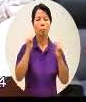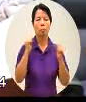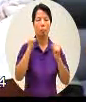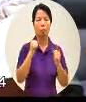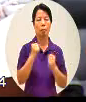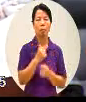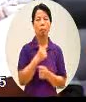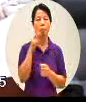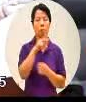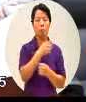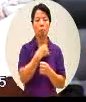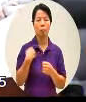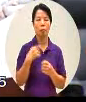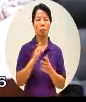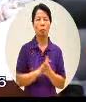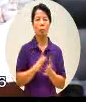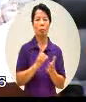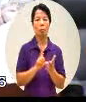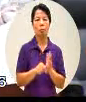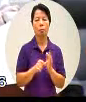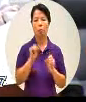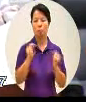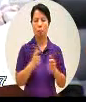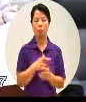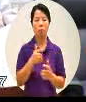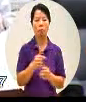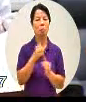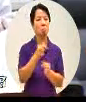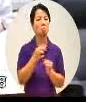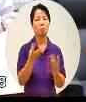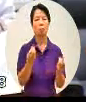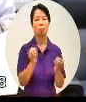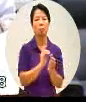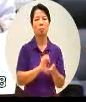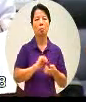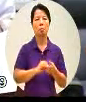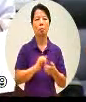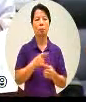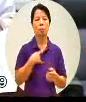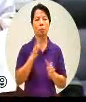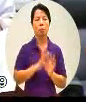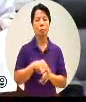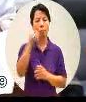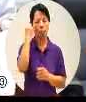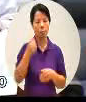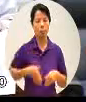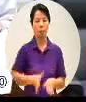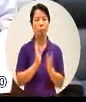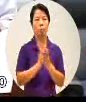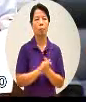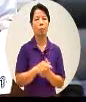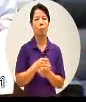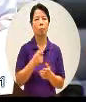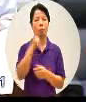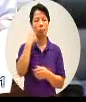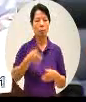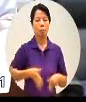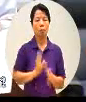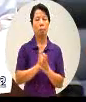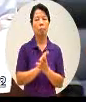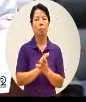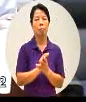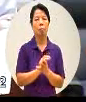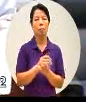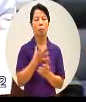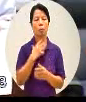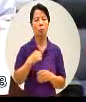件，不是你讲一个标准的标准啊！我是早产儿呢， 我生出来我一定就很衰啊，早产